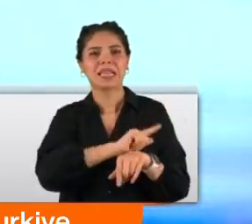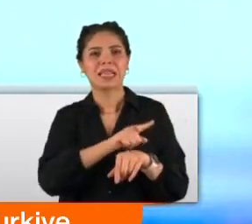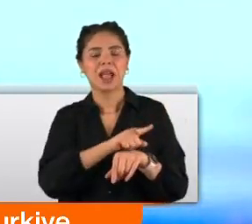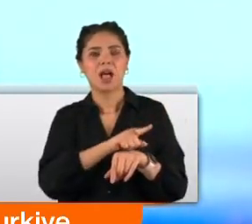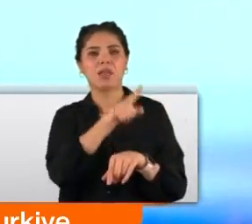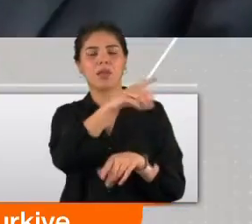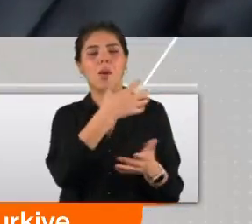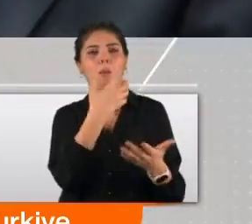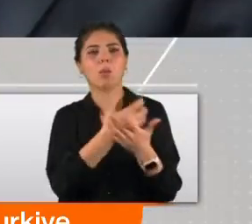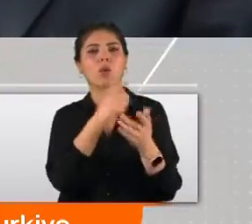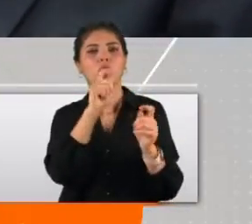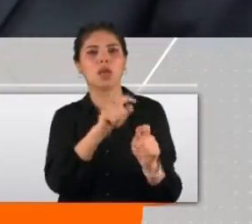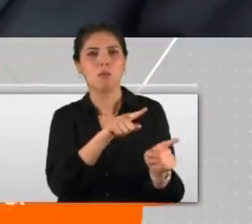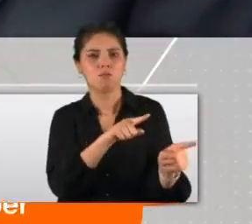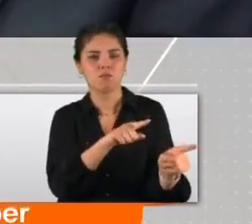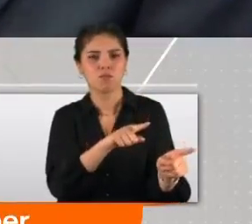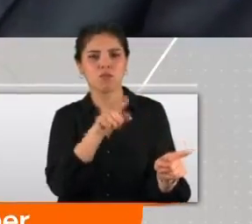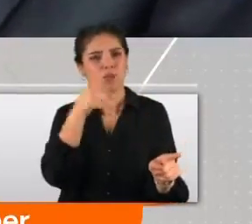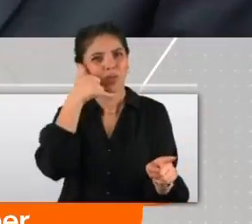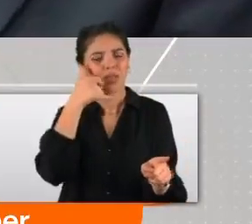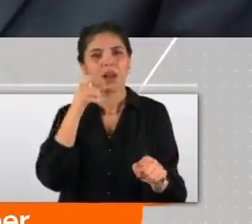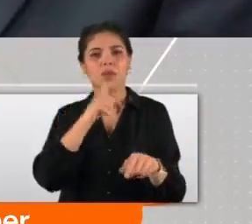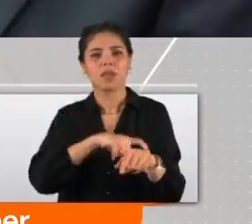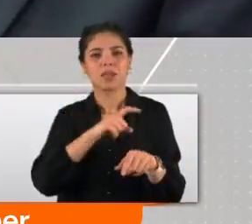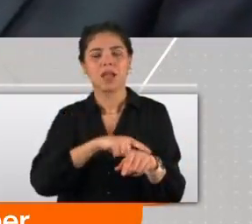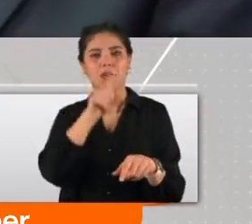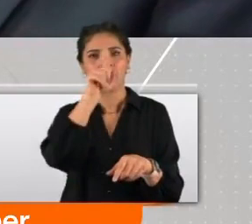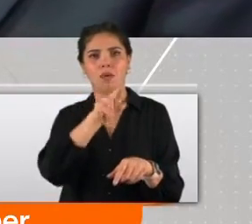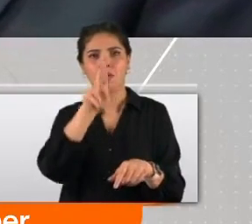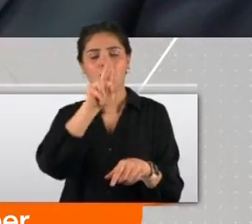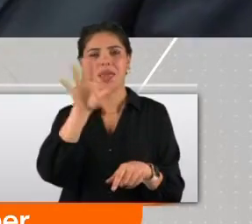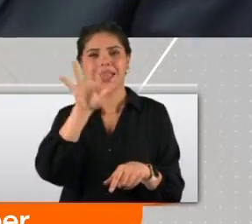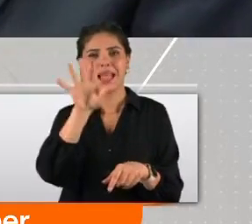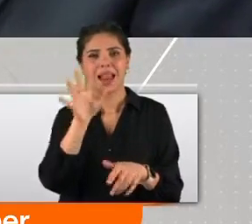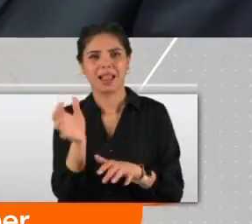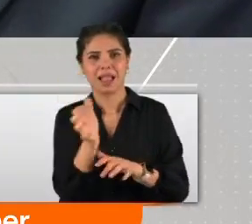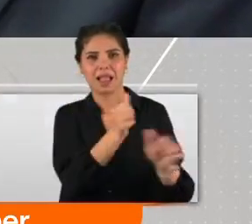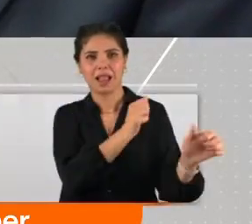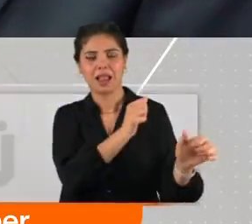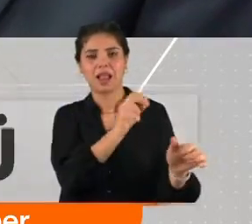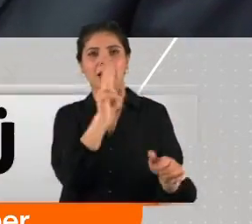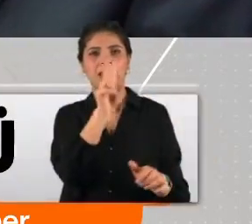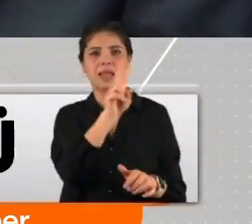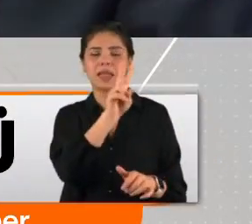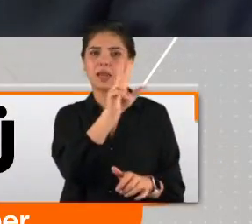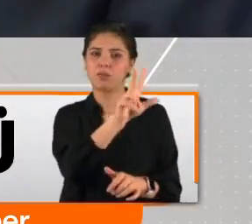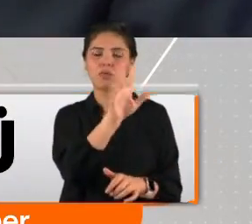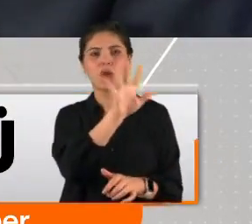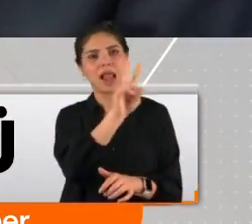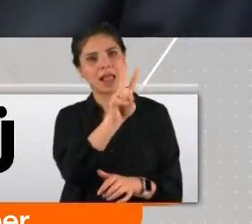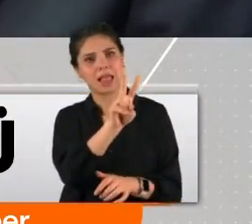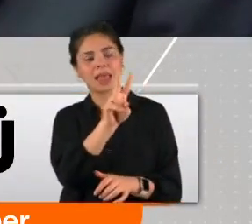an işlemeye başladı. Bu telefon saat 17.50'de alındıktan sonra saat 23.50'de, 23.52 ile 23.54